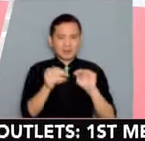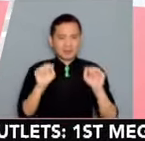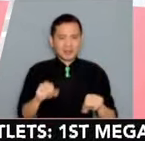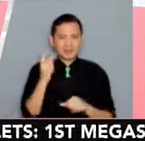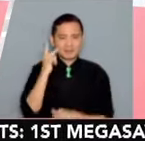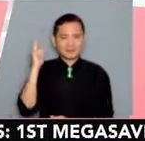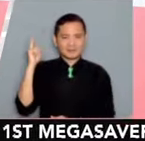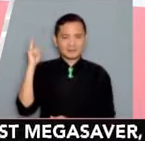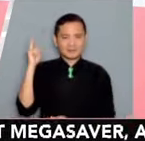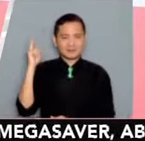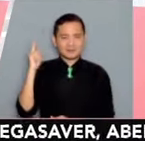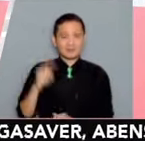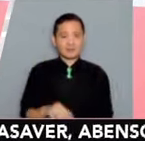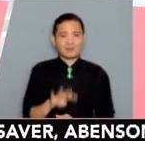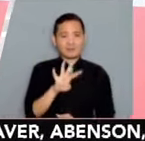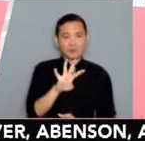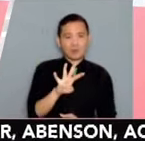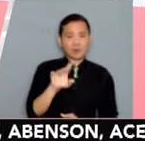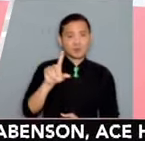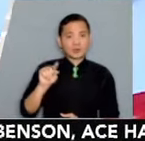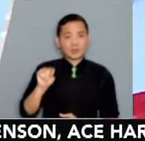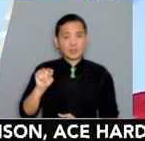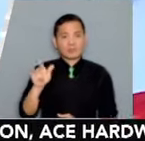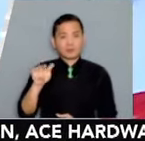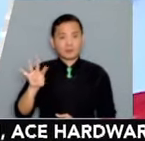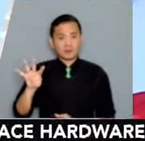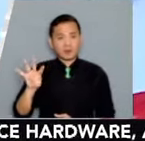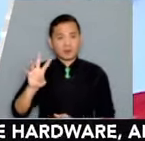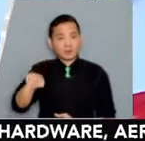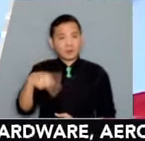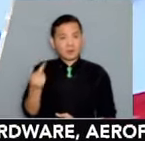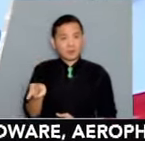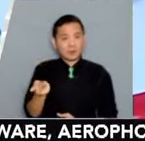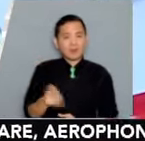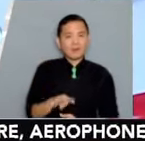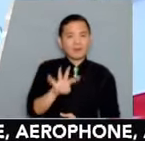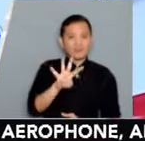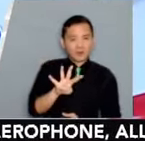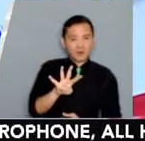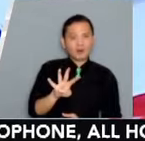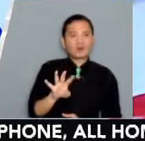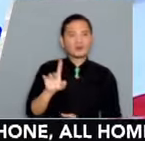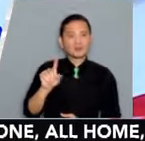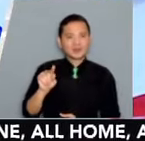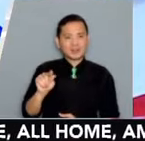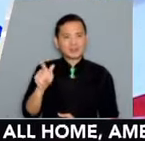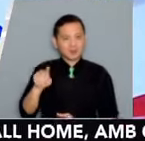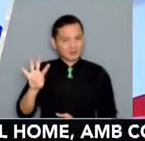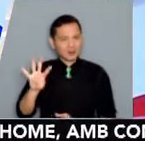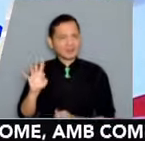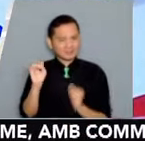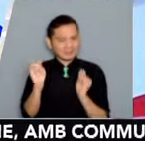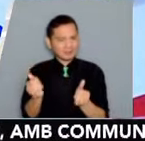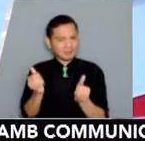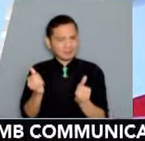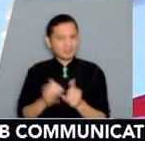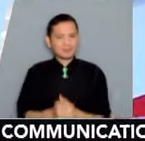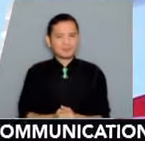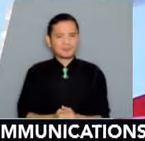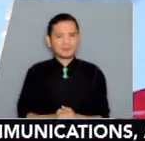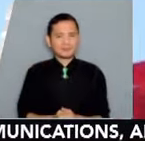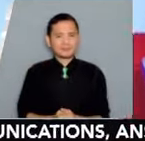4-20-24, pag binasa mo pabaliktad, 4-20-24 pa rin. O, di ba? Pareho. So, sa buong 21st century po, mga